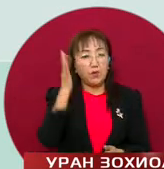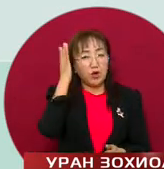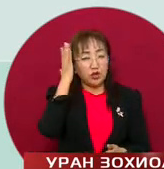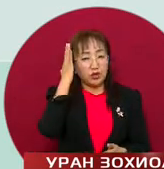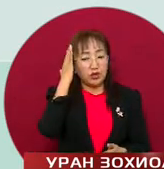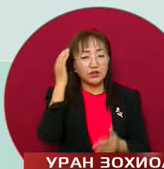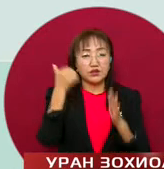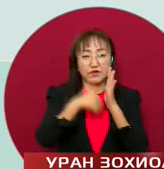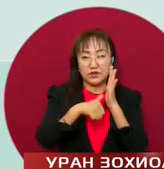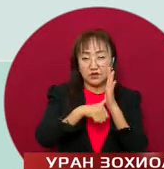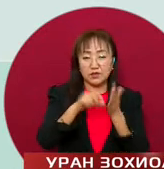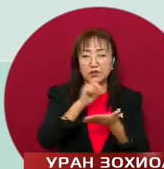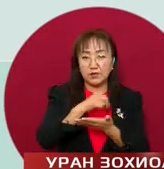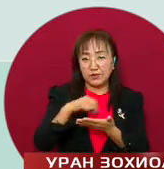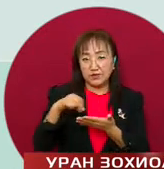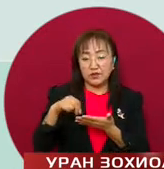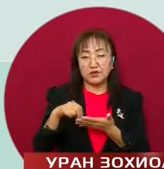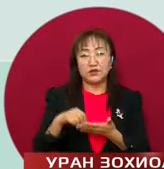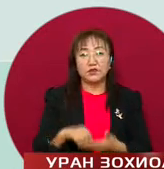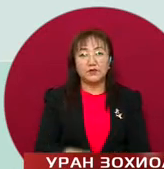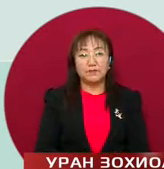Эргцүүлээд тэмдэг дээрээ бичнэ. За мөн